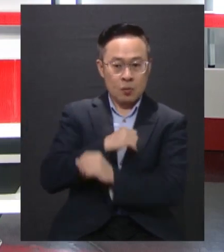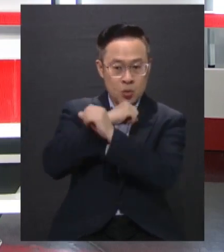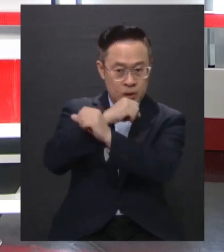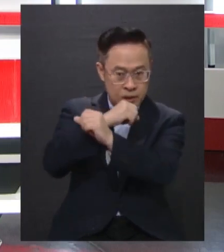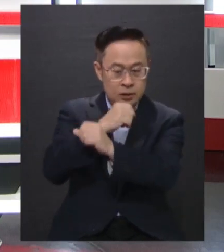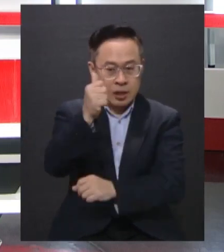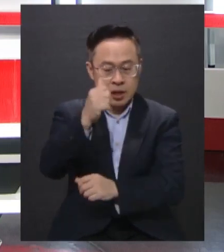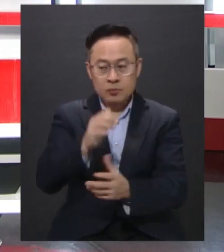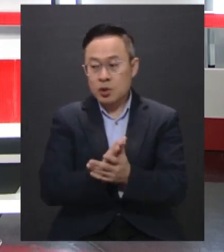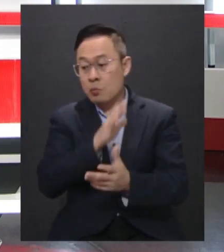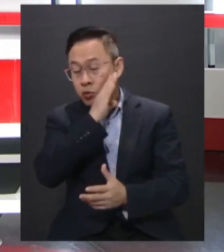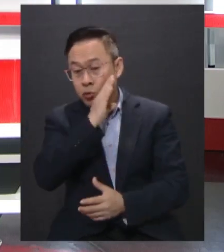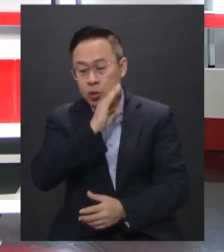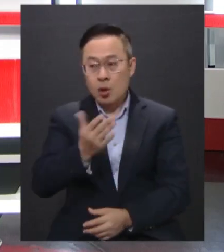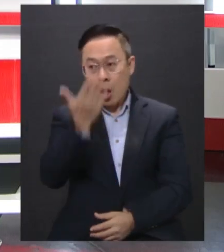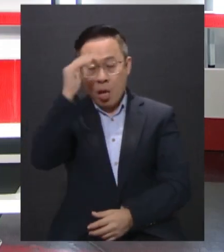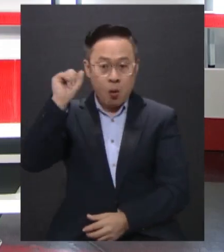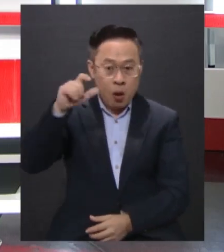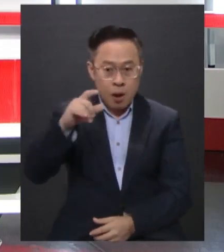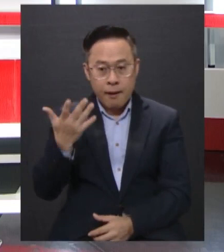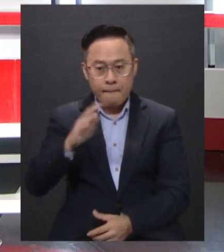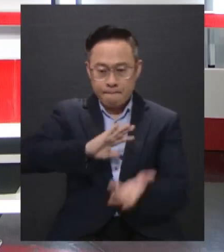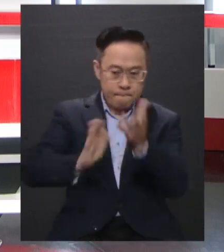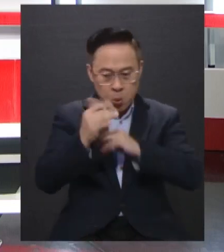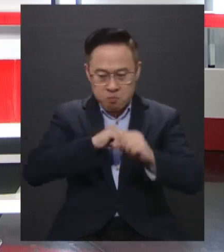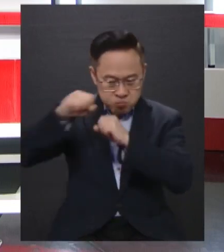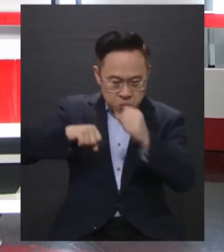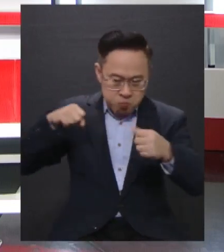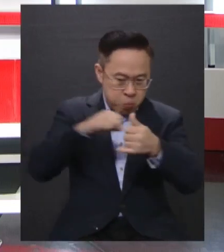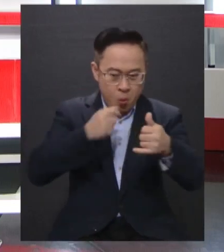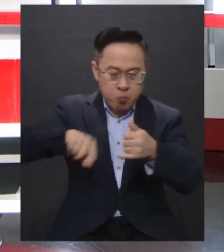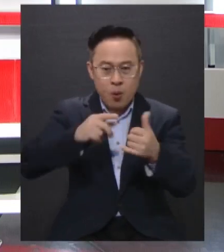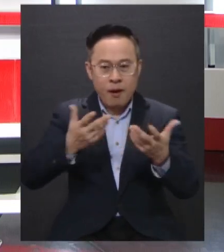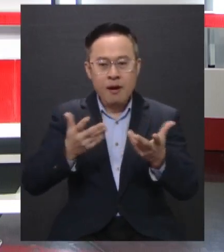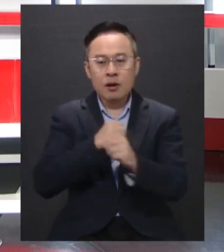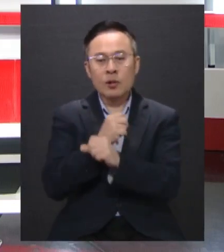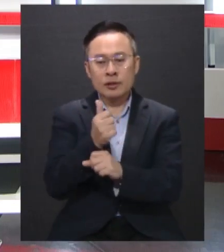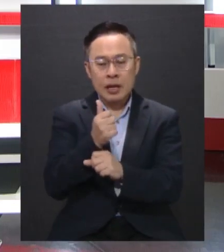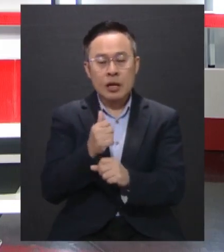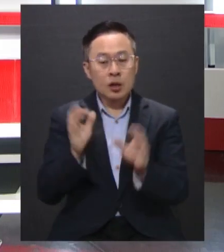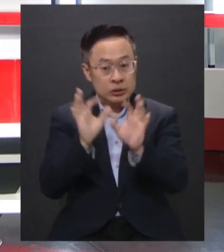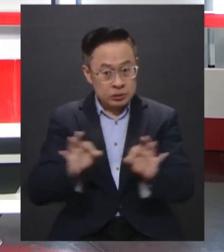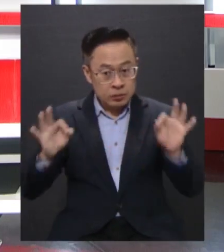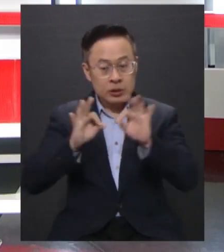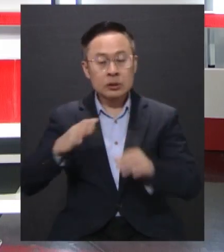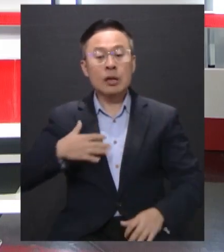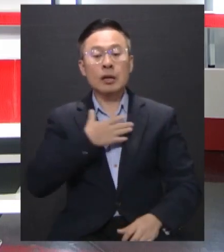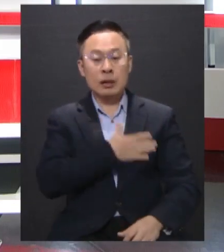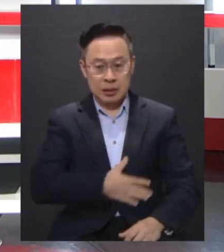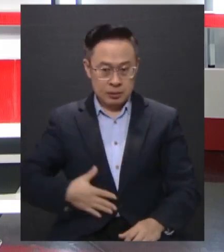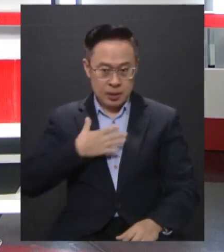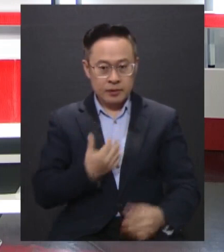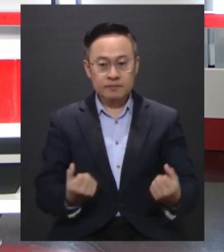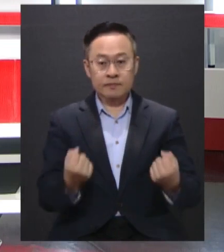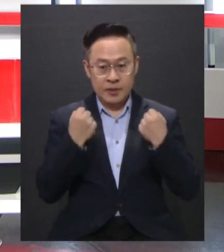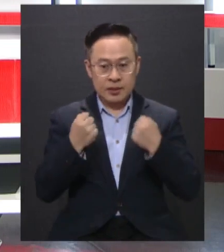้ ก็ดีเผื่อเกิดเหตุอะไรไม่ดีและที่สำคัญนะคะ เป็นหนึ่งประเภทชนิดกีฬาที่เล่นแล้วได้กับร่างกายจริง ๆใช่ๆก็ทุกวันนี้เ